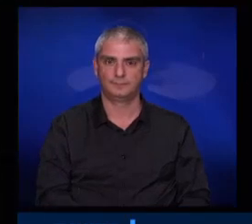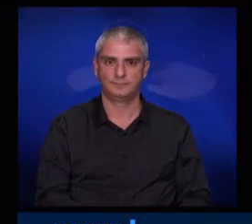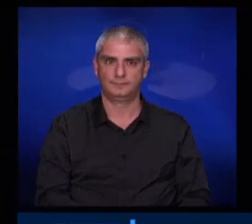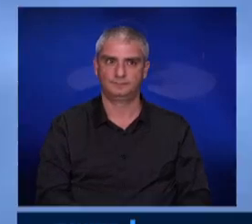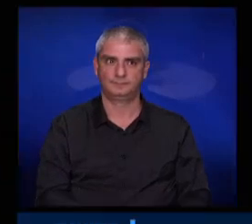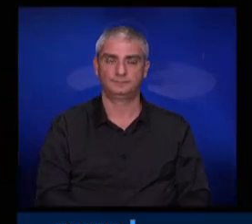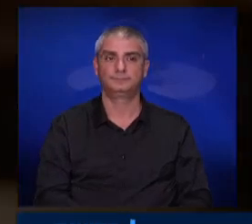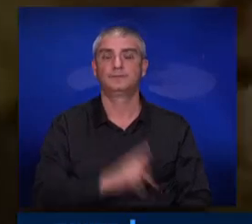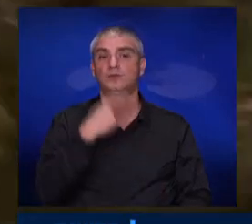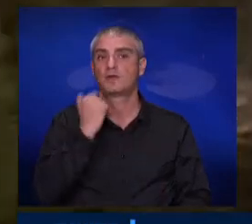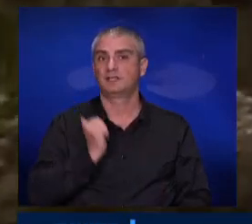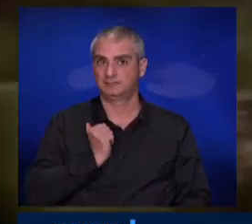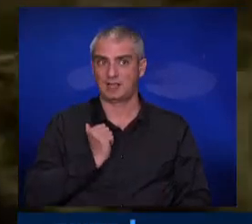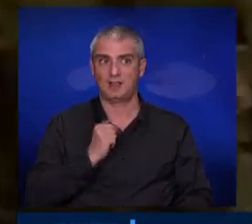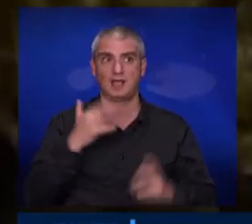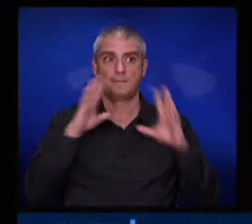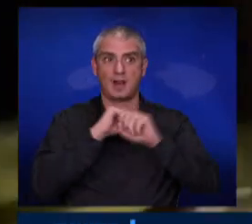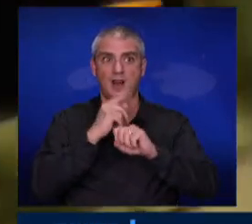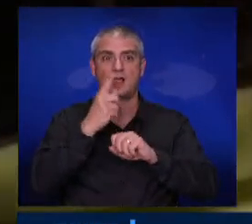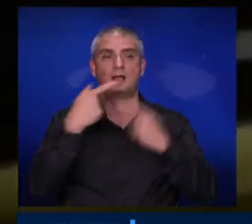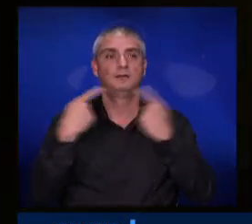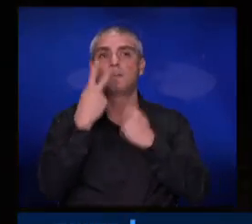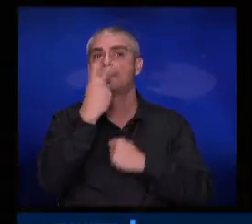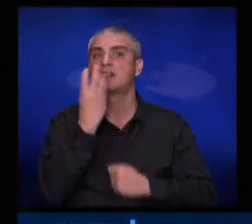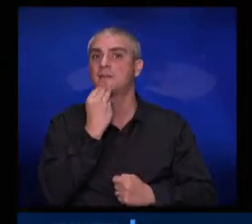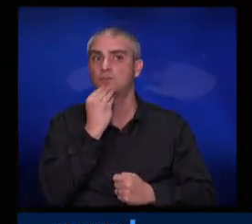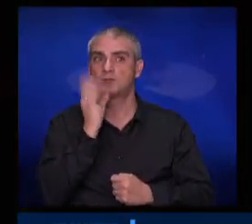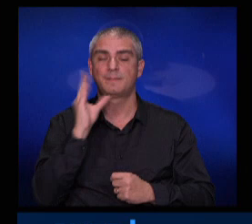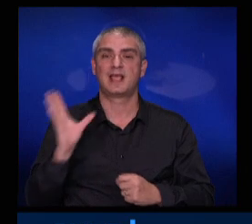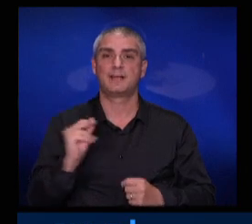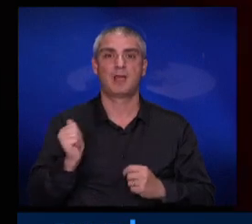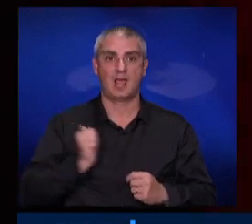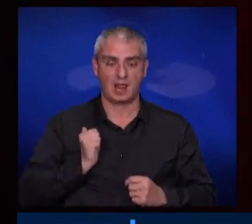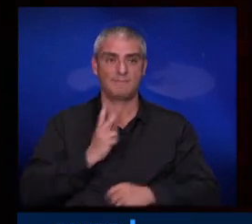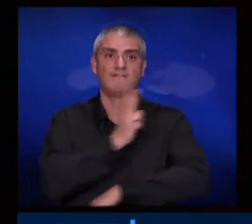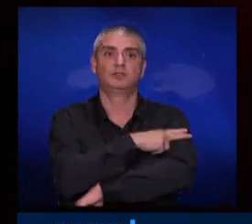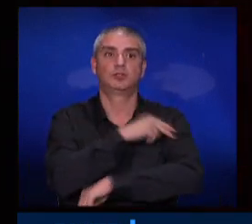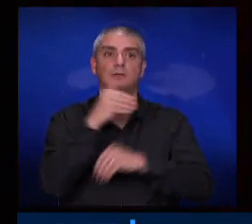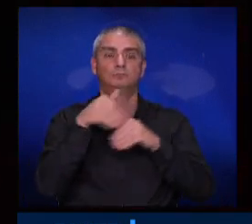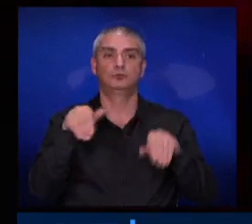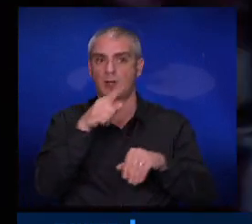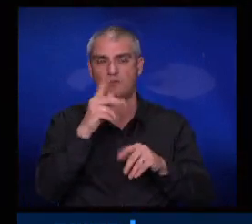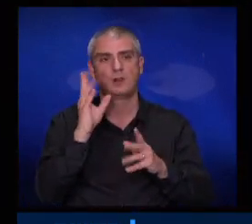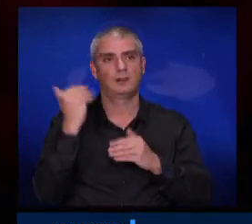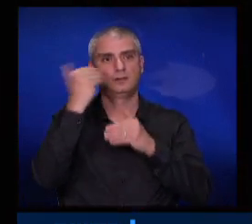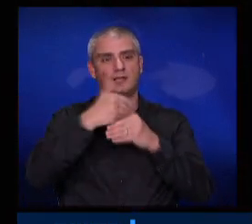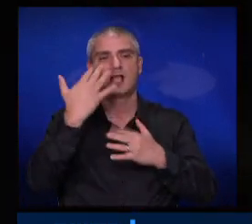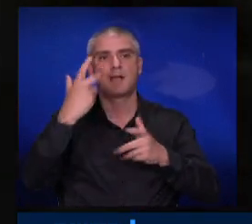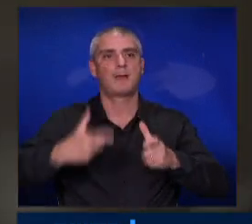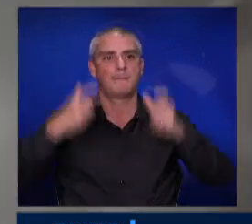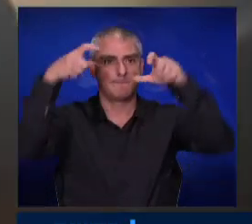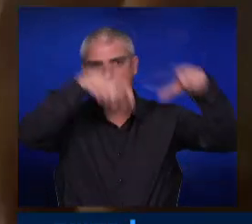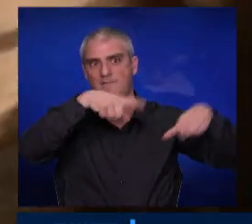לפי דובר צה"ל, במהלך הלילה התעמתו כ-200 יהודים עם חיילים ושוטרי מג"ב במהלך הצבת מספר מבנים